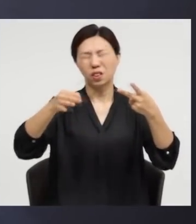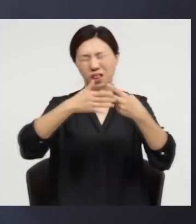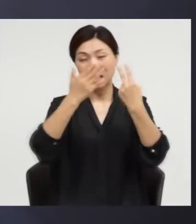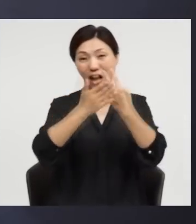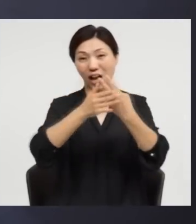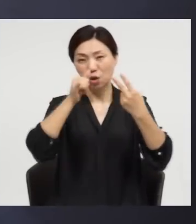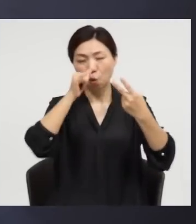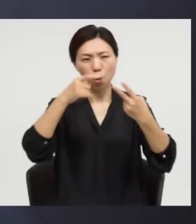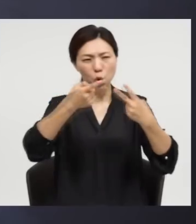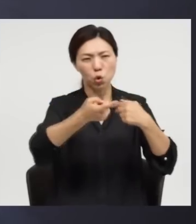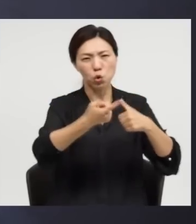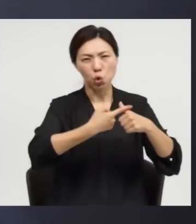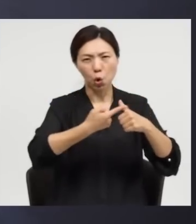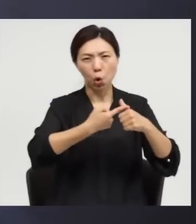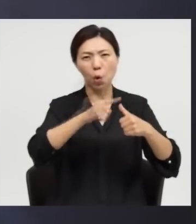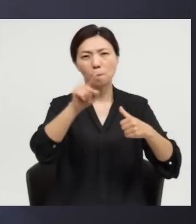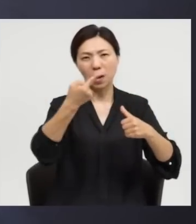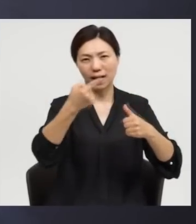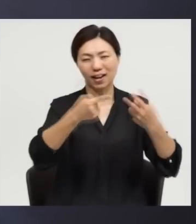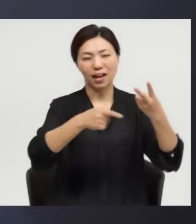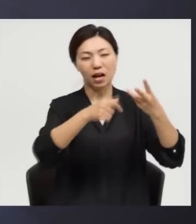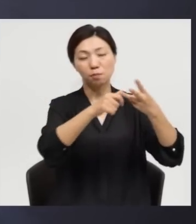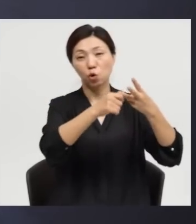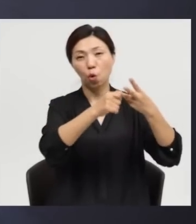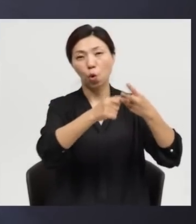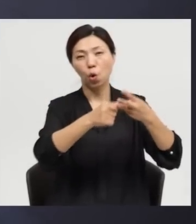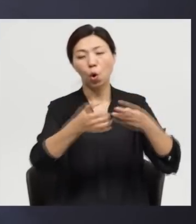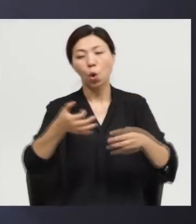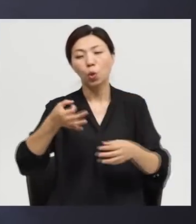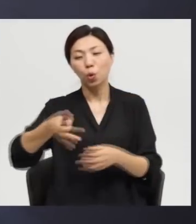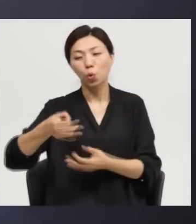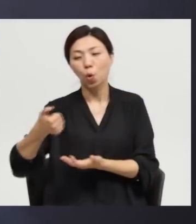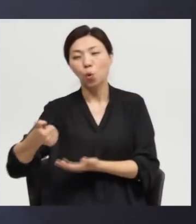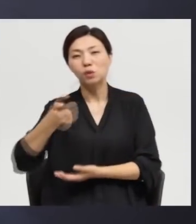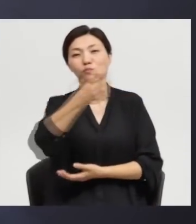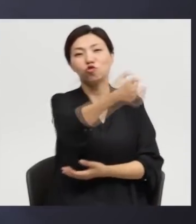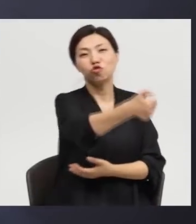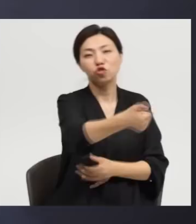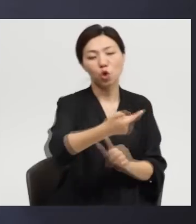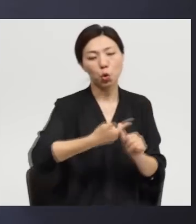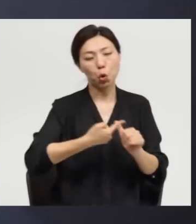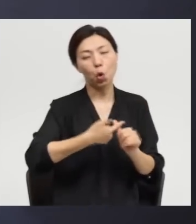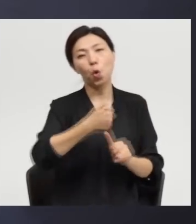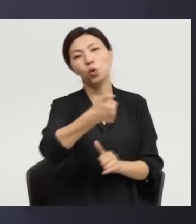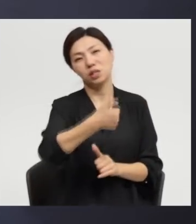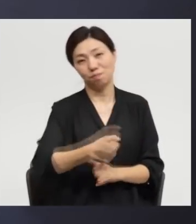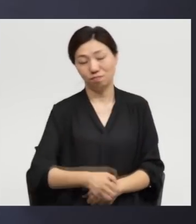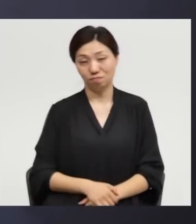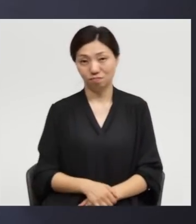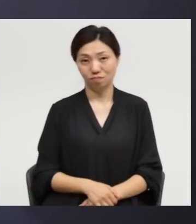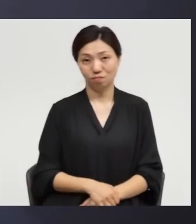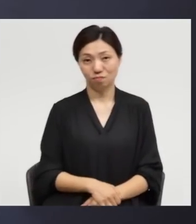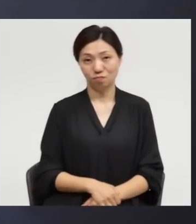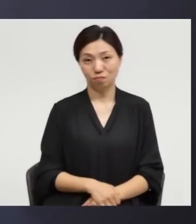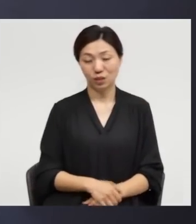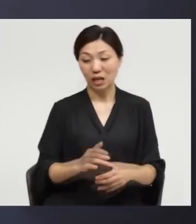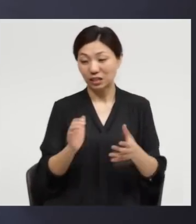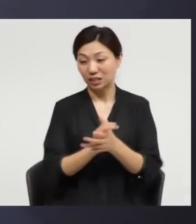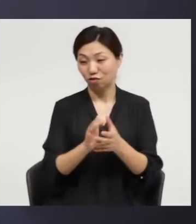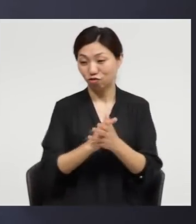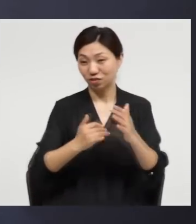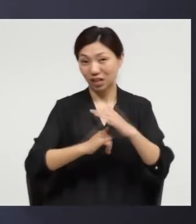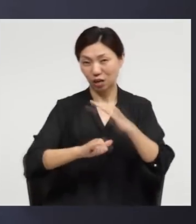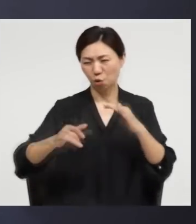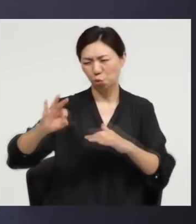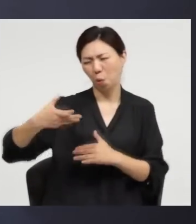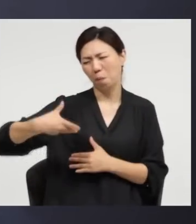100을 얻어먹든지 안 그러면 돈 50 주고 욕 50 얻어먹든지 이 세 길 중에 하나를 선택하면 돼요. 그래서 주로